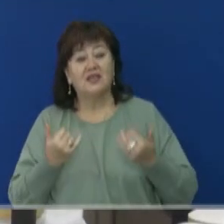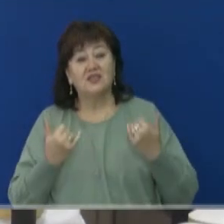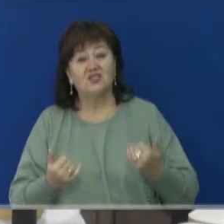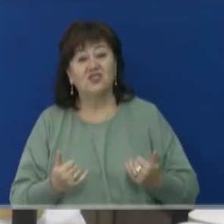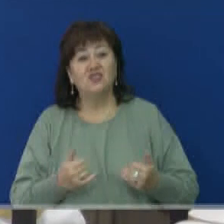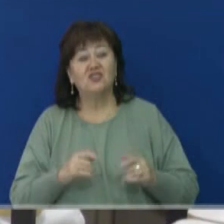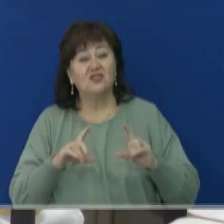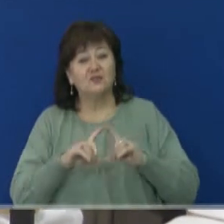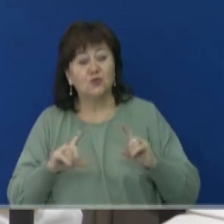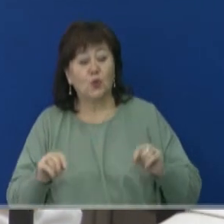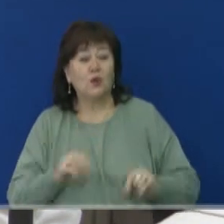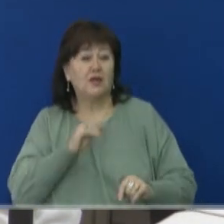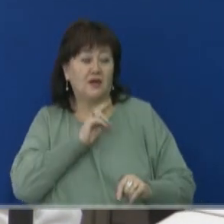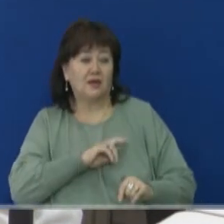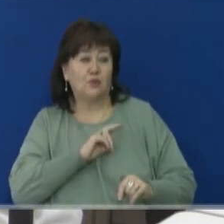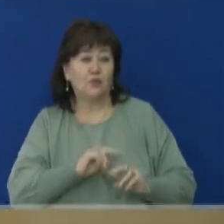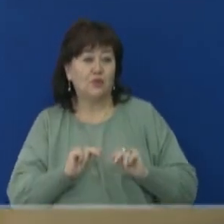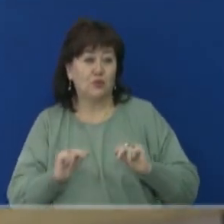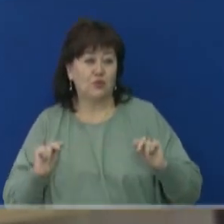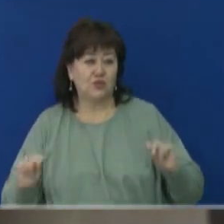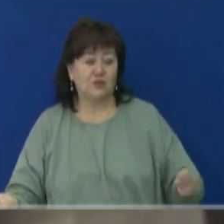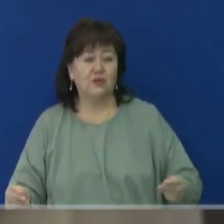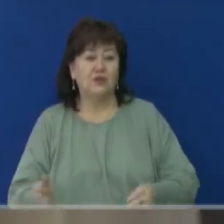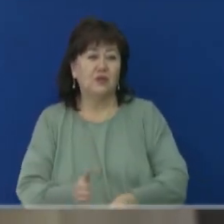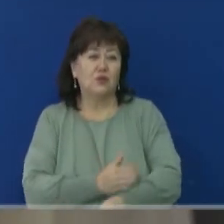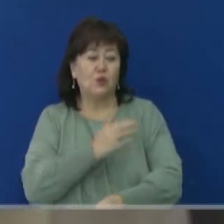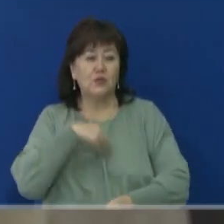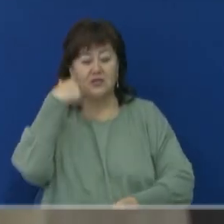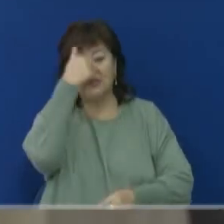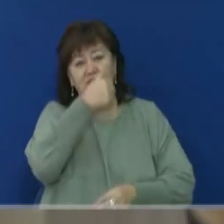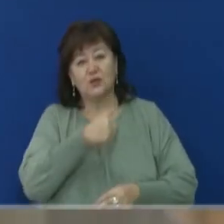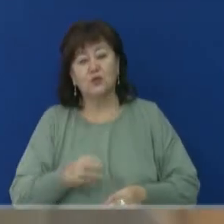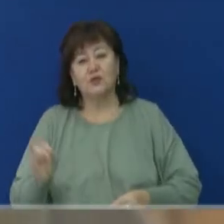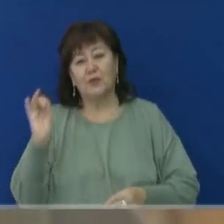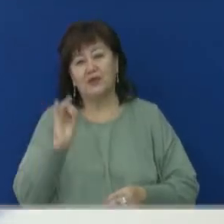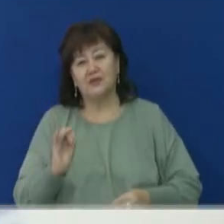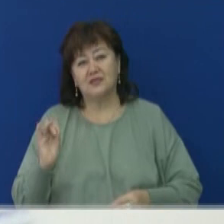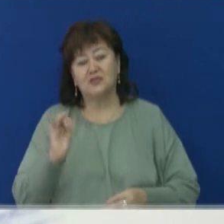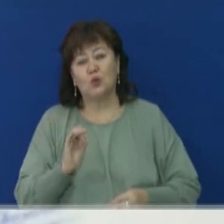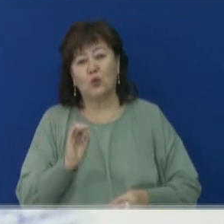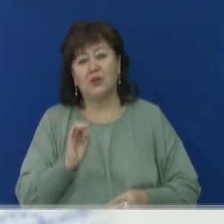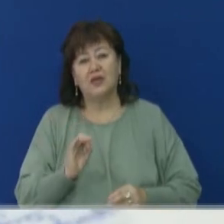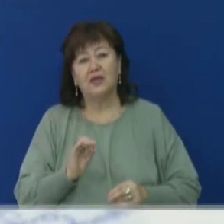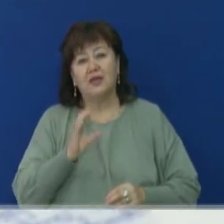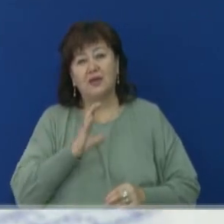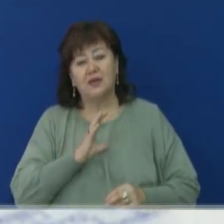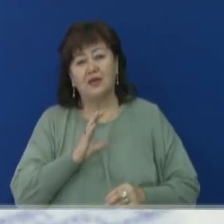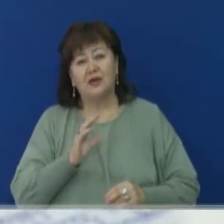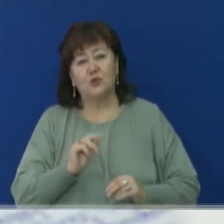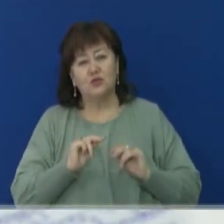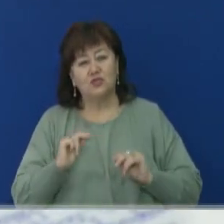бірінде еңбек етуде. Ұстаздық жолды таңдауға ұзақ жылдар бойы тарих пәнінен сабақ берген анасы себепші болған